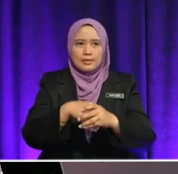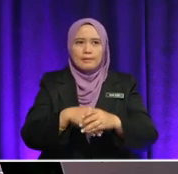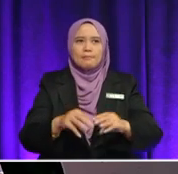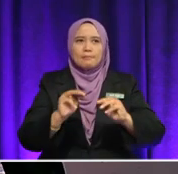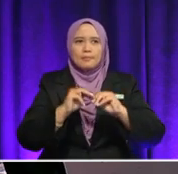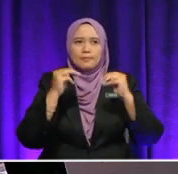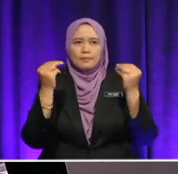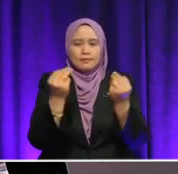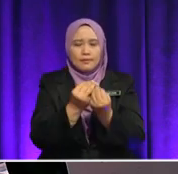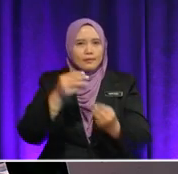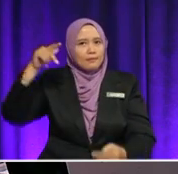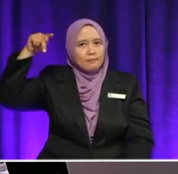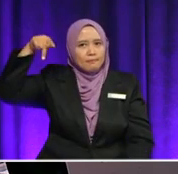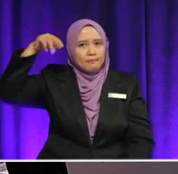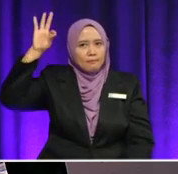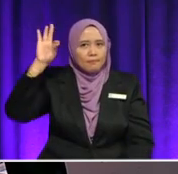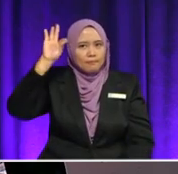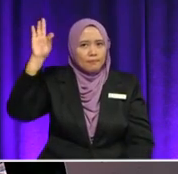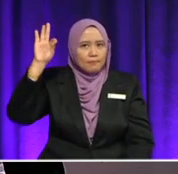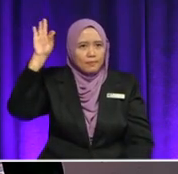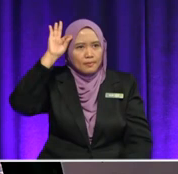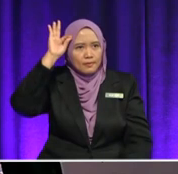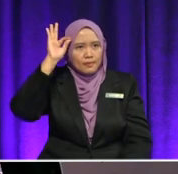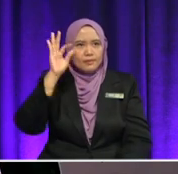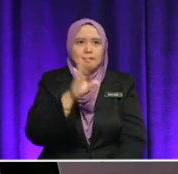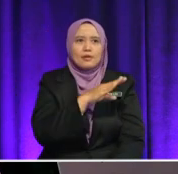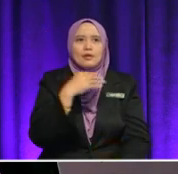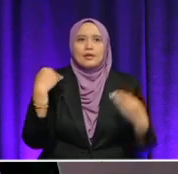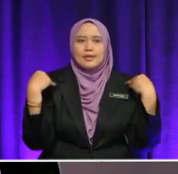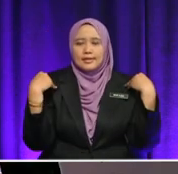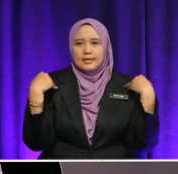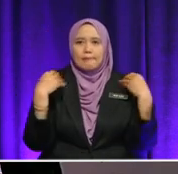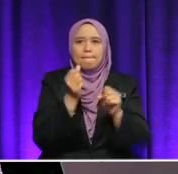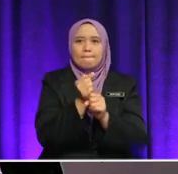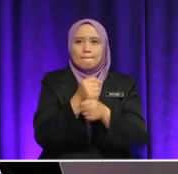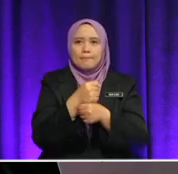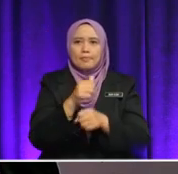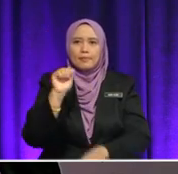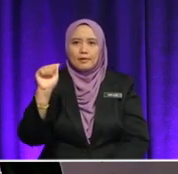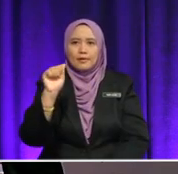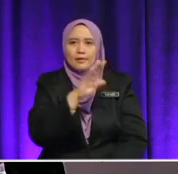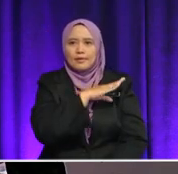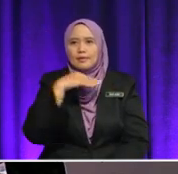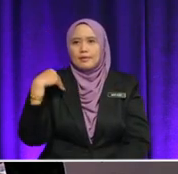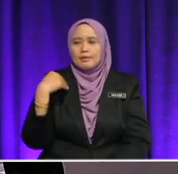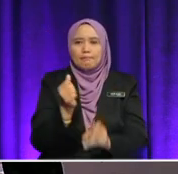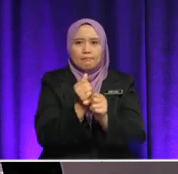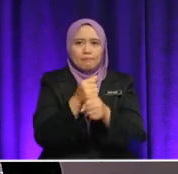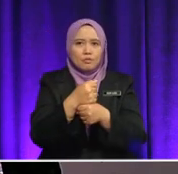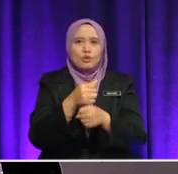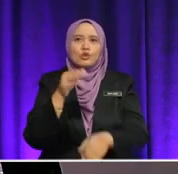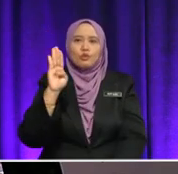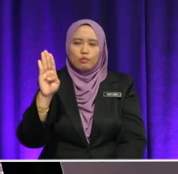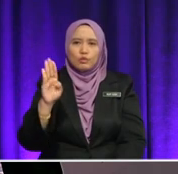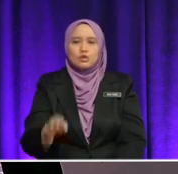akan dipilih dalam dinamakan bentuk E dan bentuk B Oke jadi kita ditarik kita ada Siapa